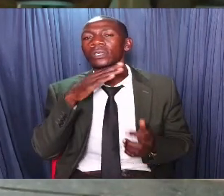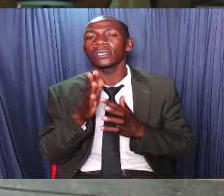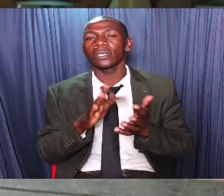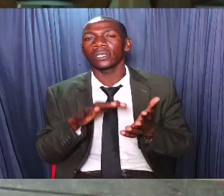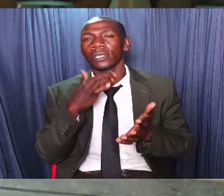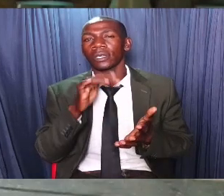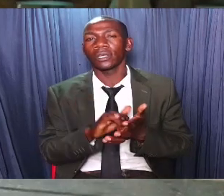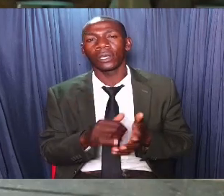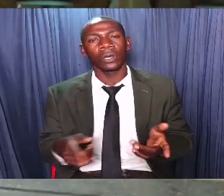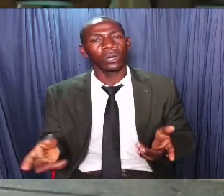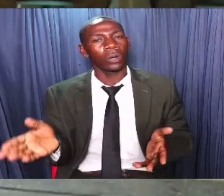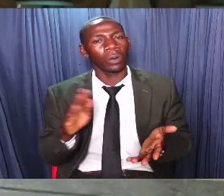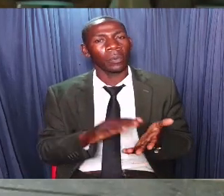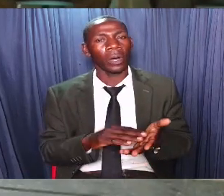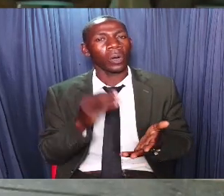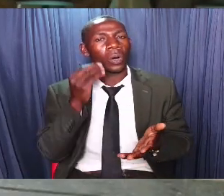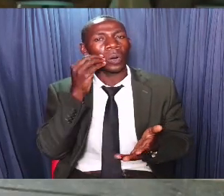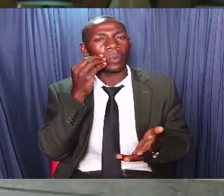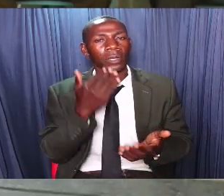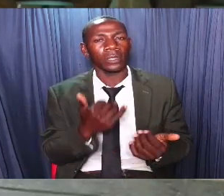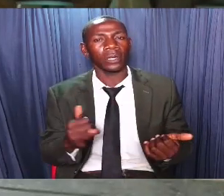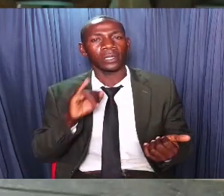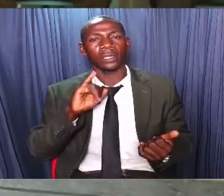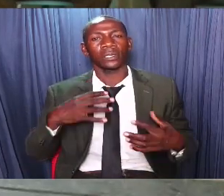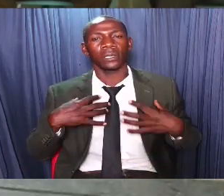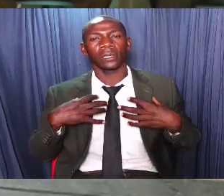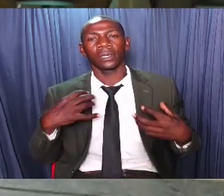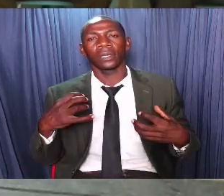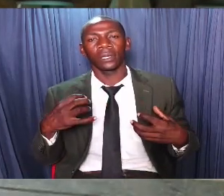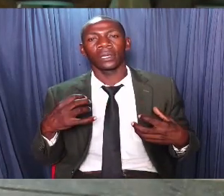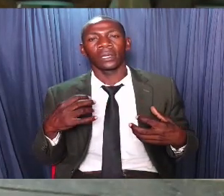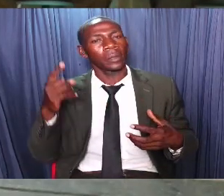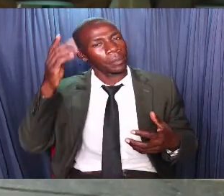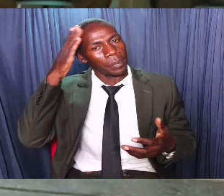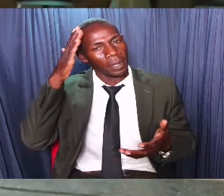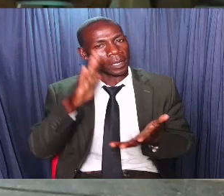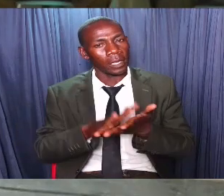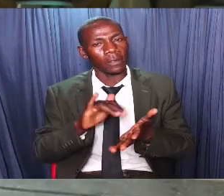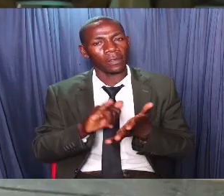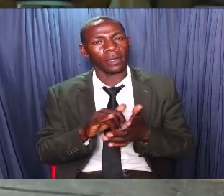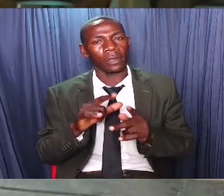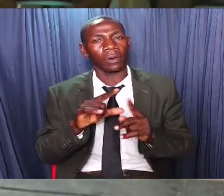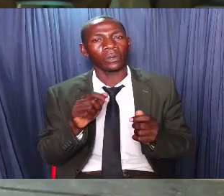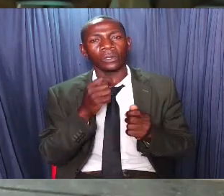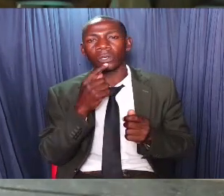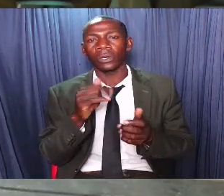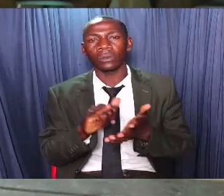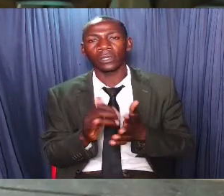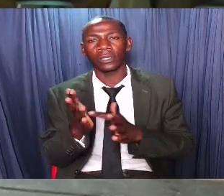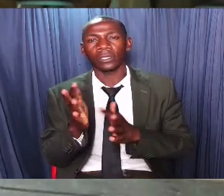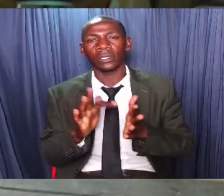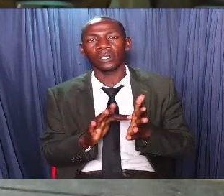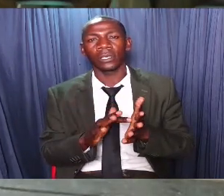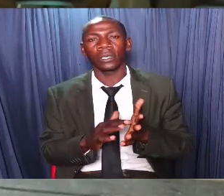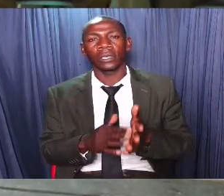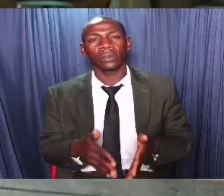akamwambia, enenda, mwanao yu hai. Mtu yule akalisadiki lile neno aliloambiwa na Yesu,